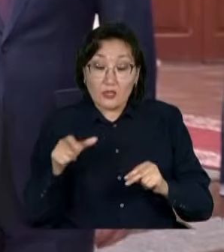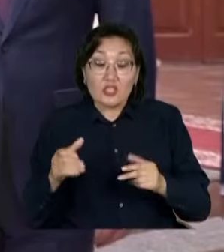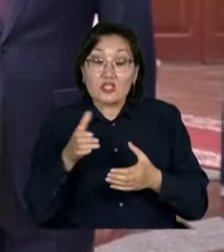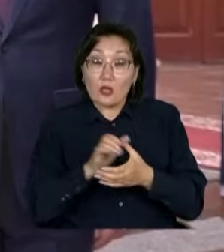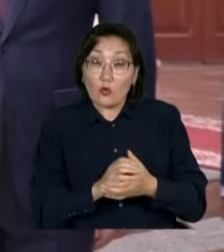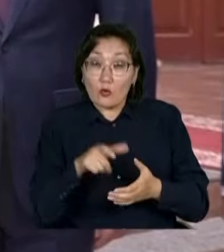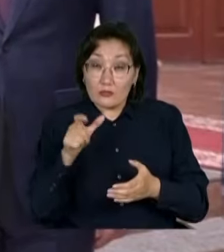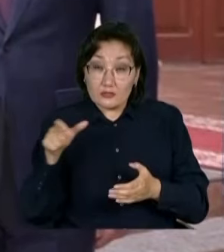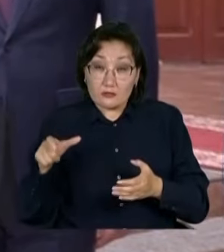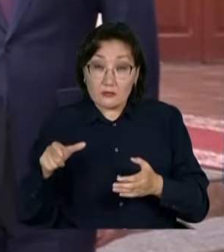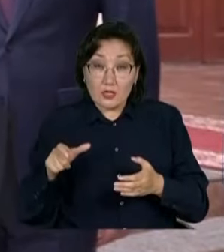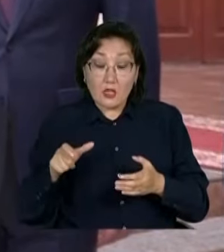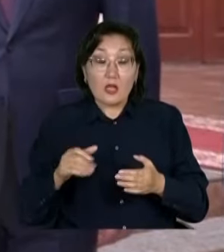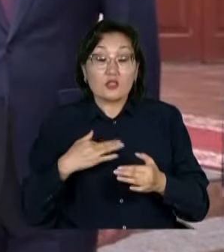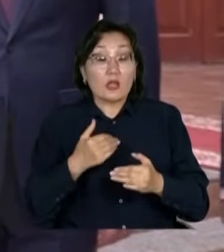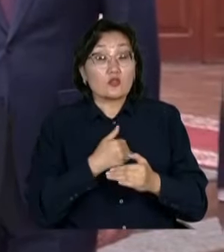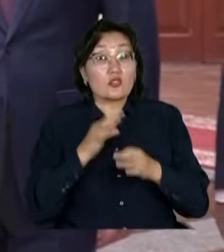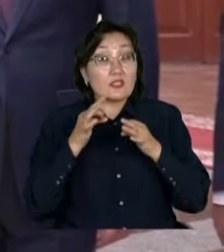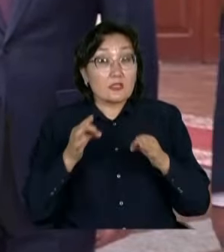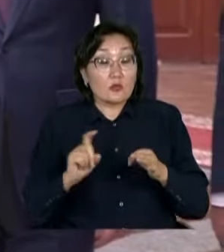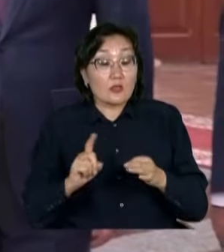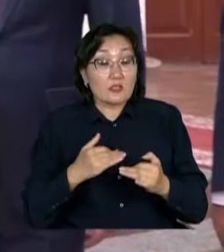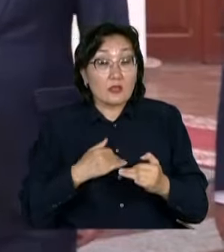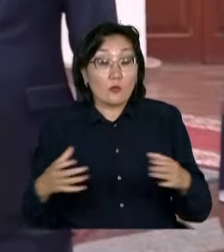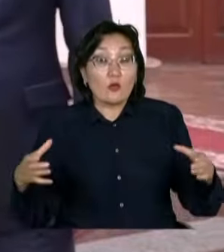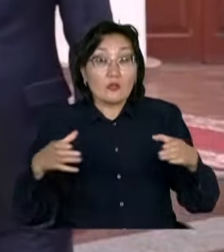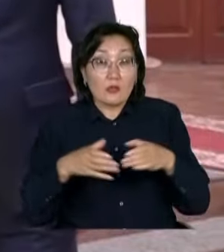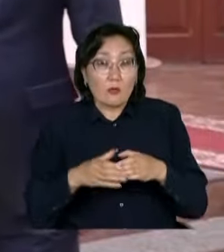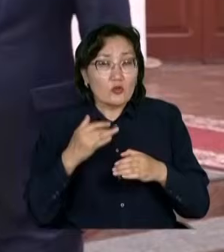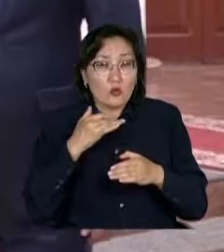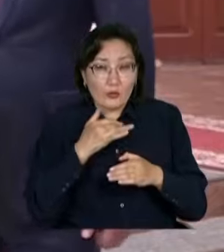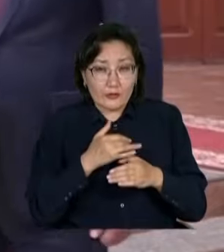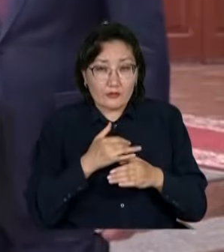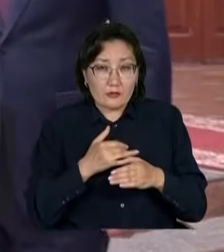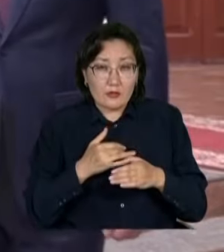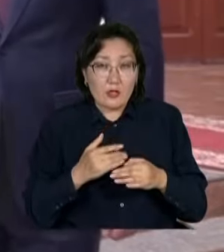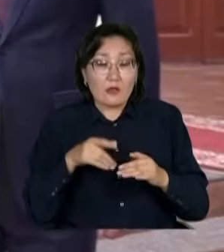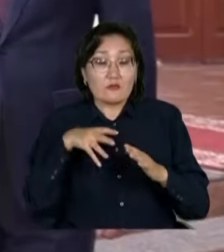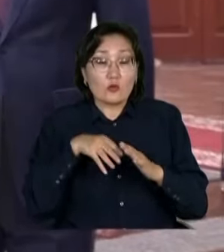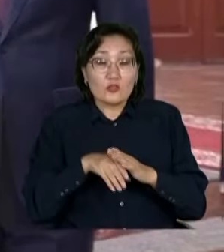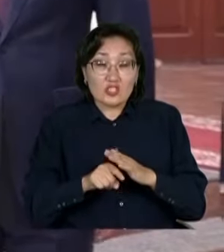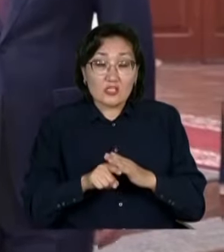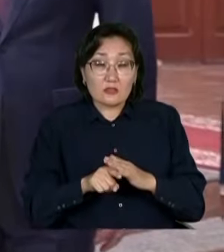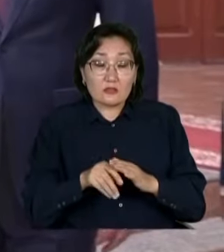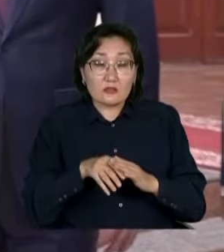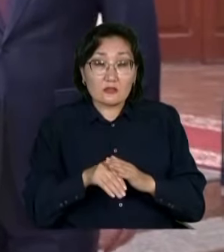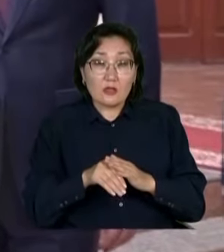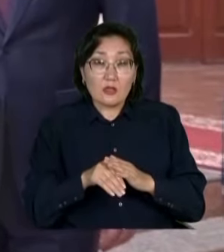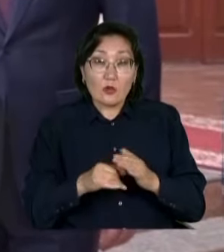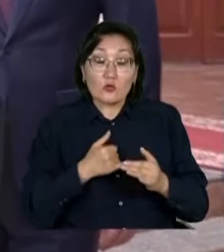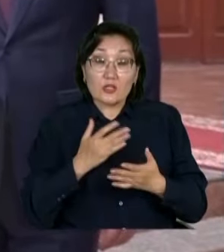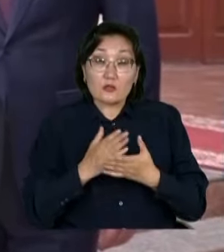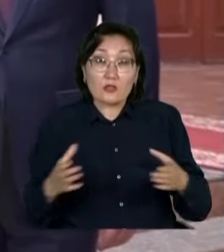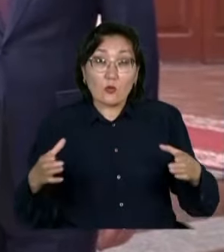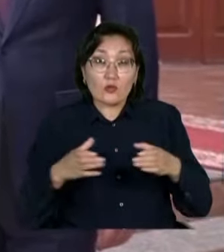знакомых. Я хочу сказать, что у нас объединяет многое. И в том числе у нас есть